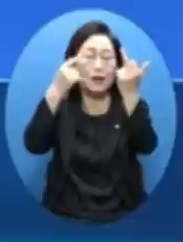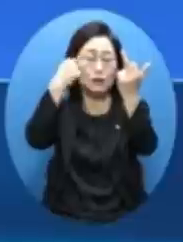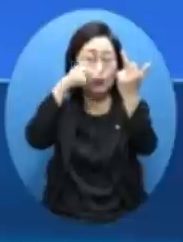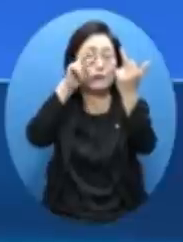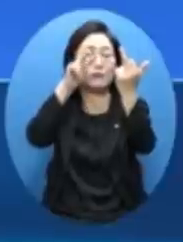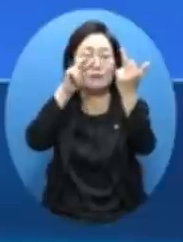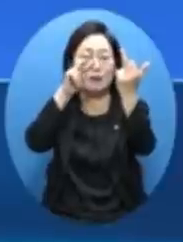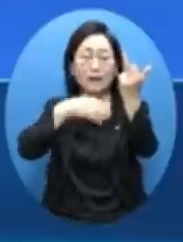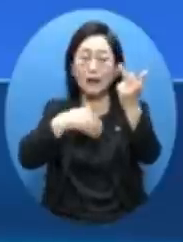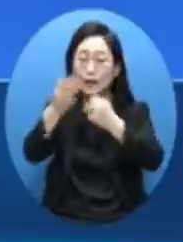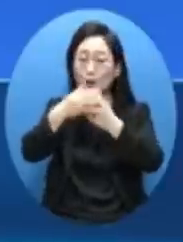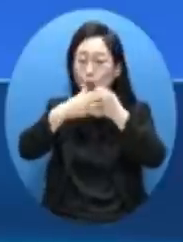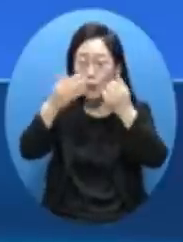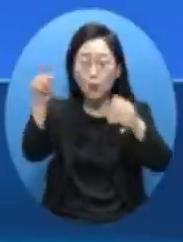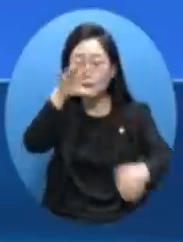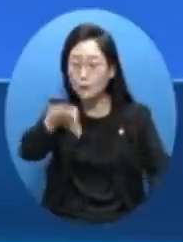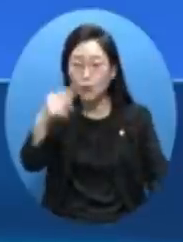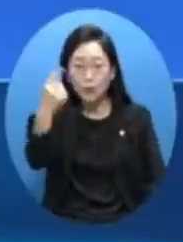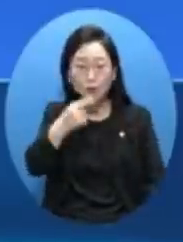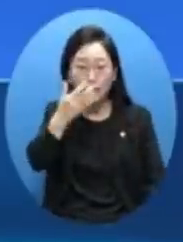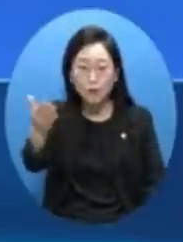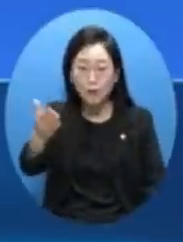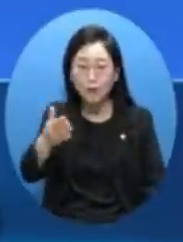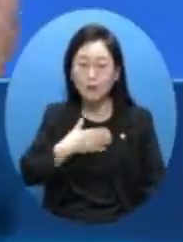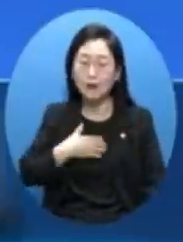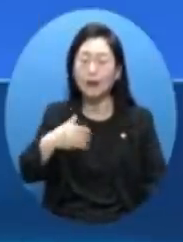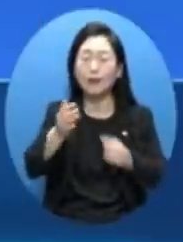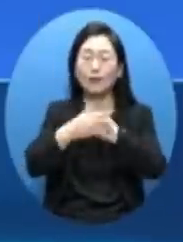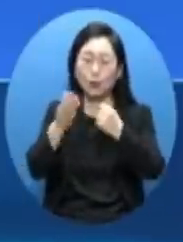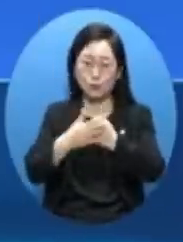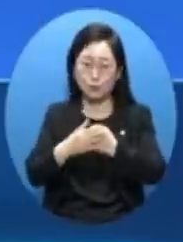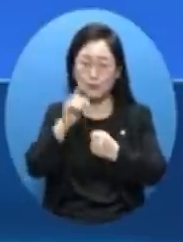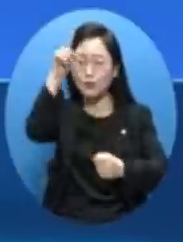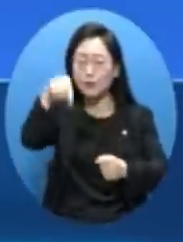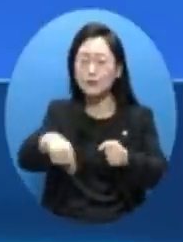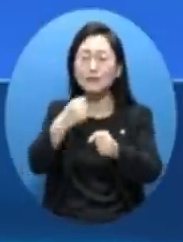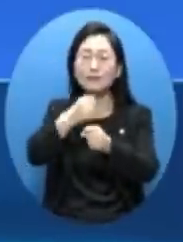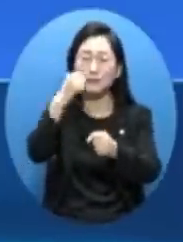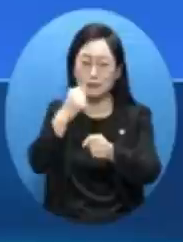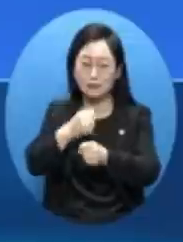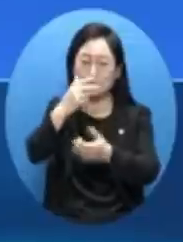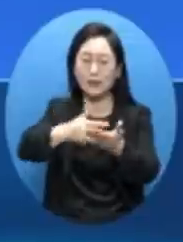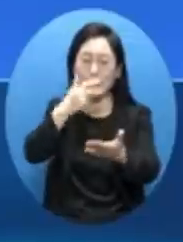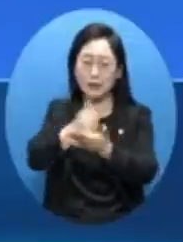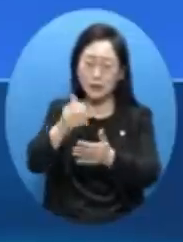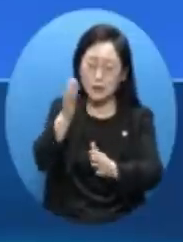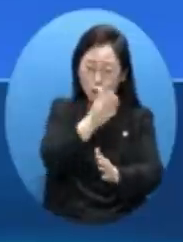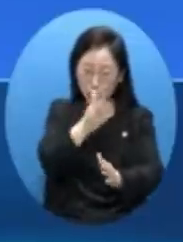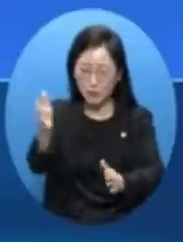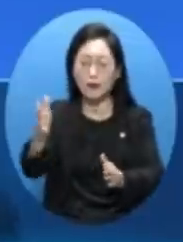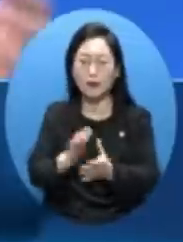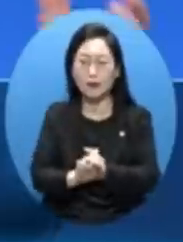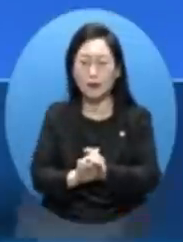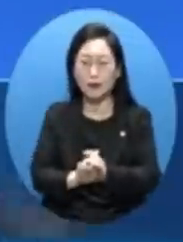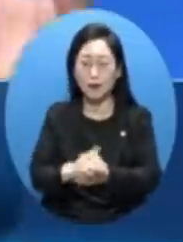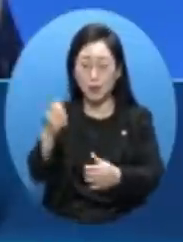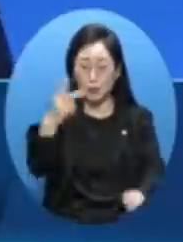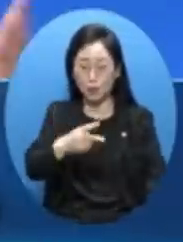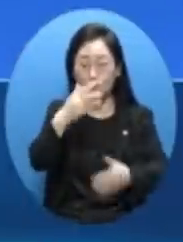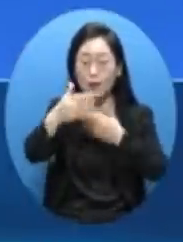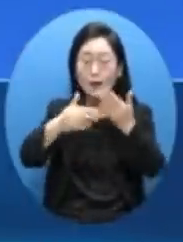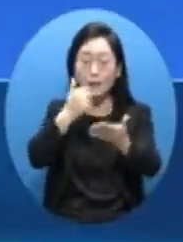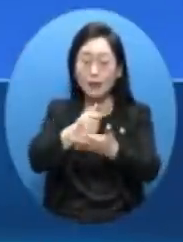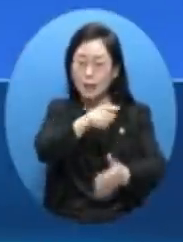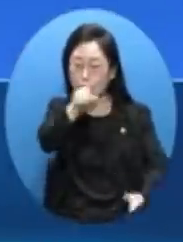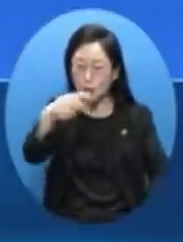들리라. 나의 도움이 어디서 올까? 나의 도움은 천지를 지으신 야훼에게서로다. 7절 8절입니다. 야훼께서 너를